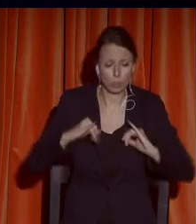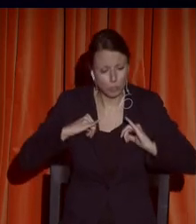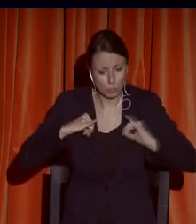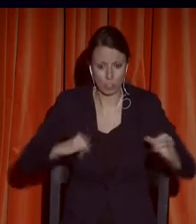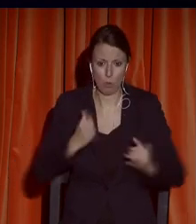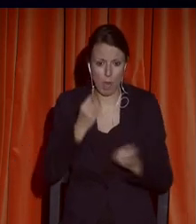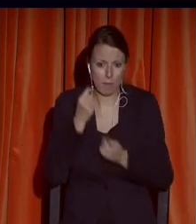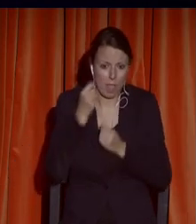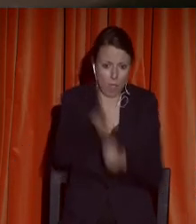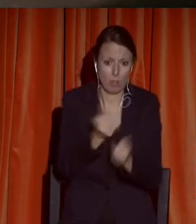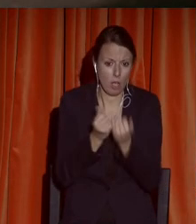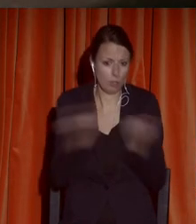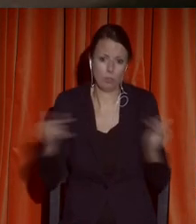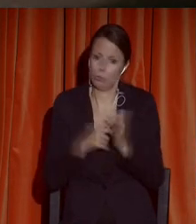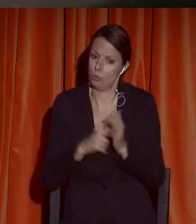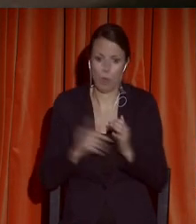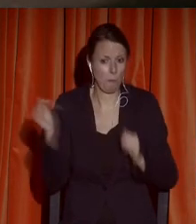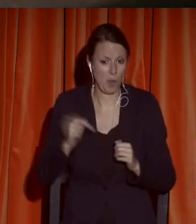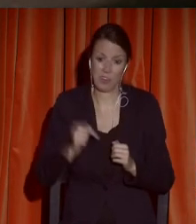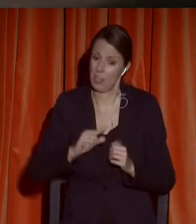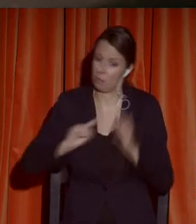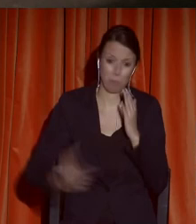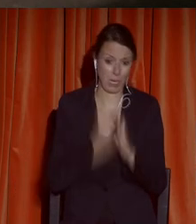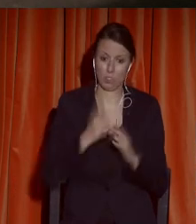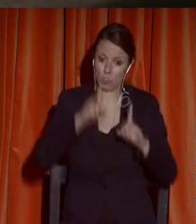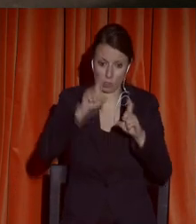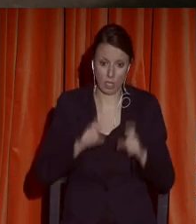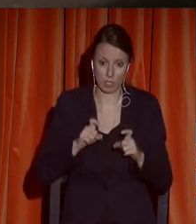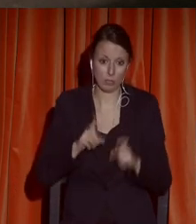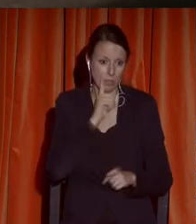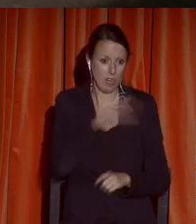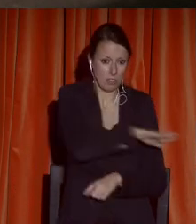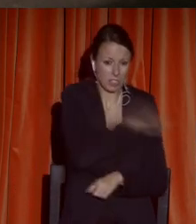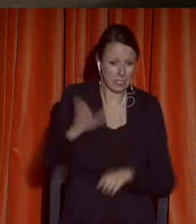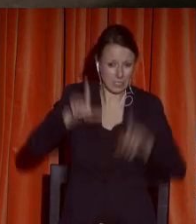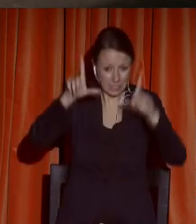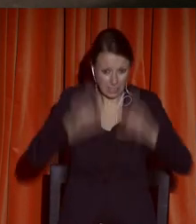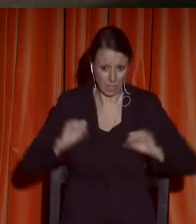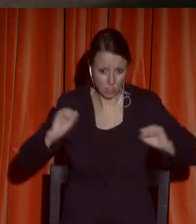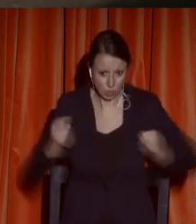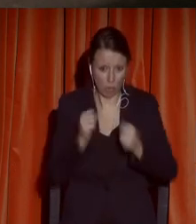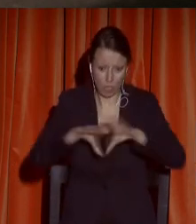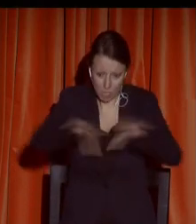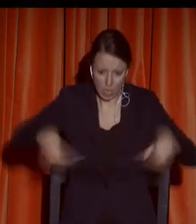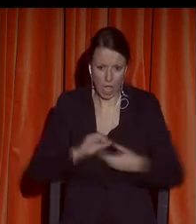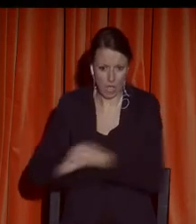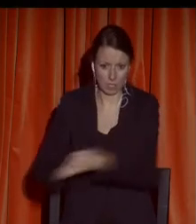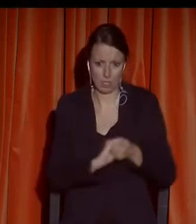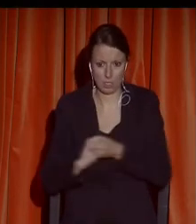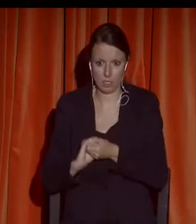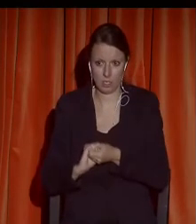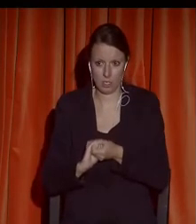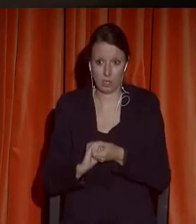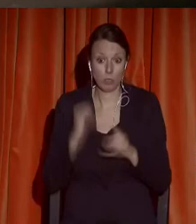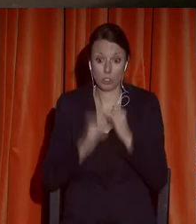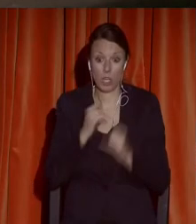i tak sobie myślę, że tak powiem, wszystkie ręce na pokład, powiedziałabym, czyli jeżeli w